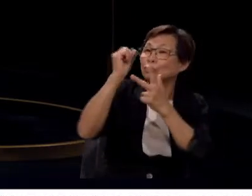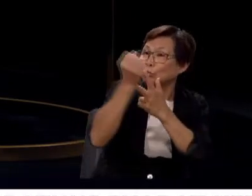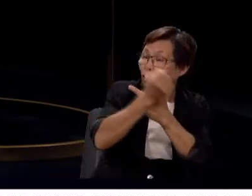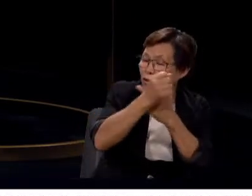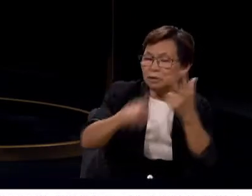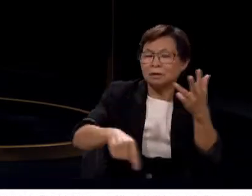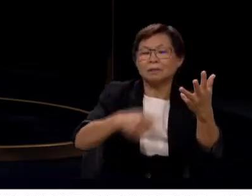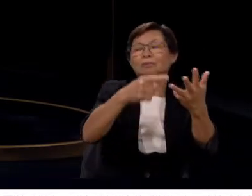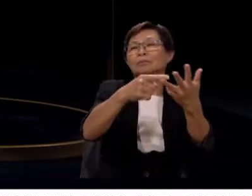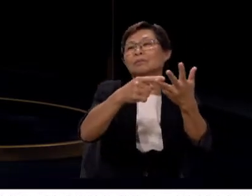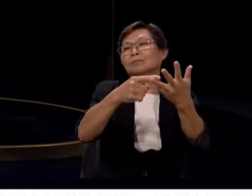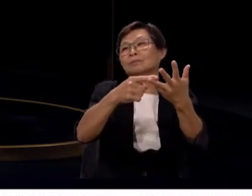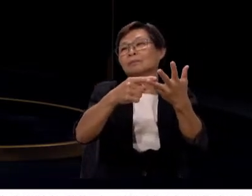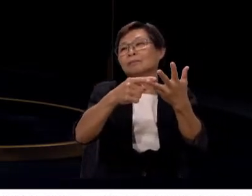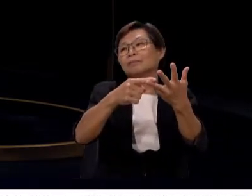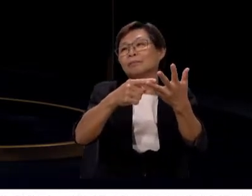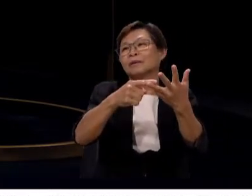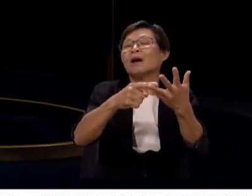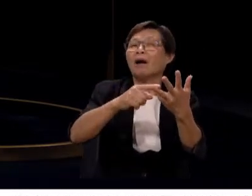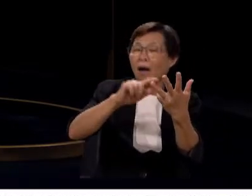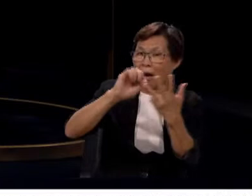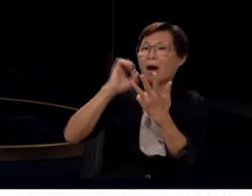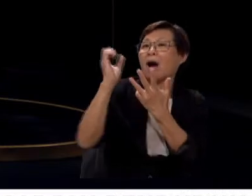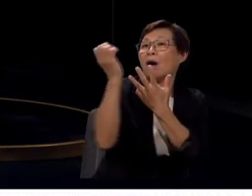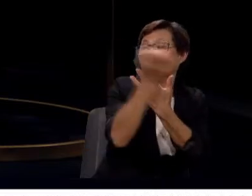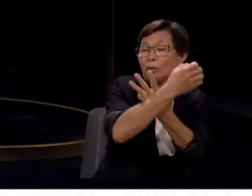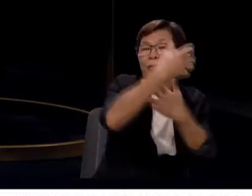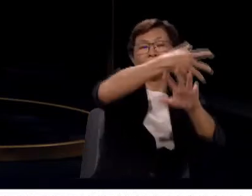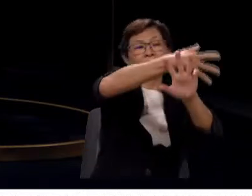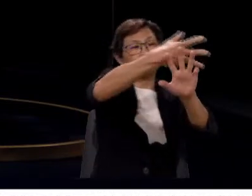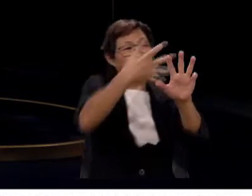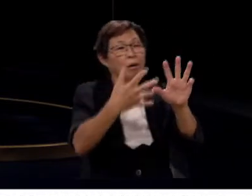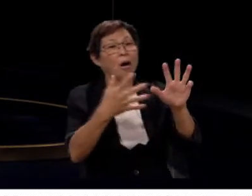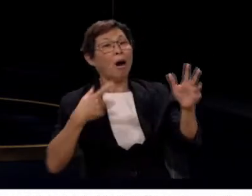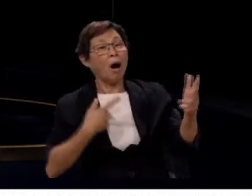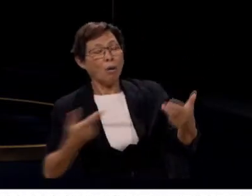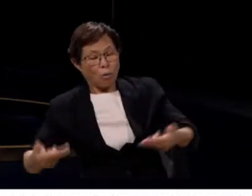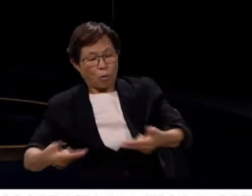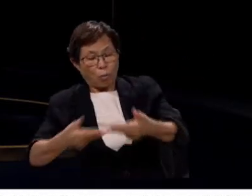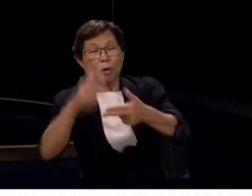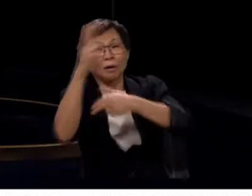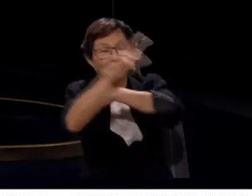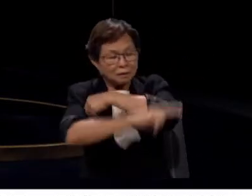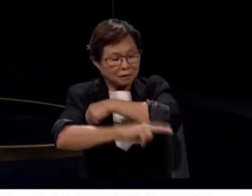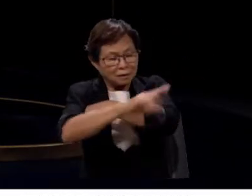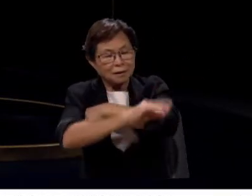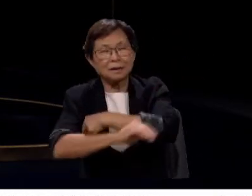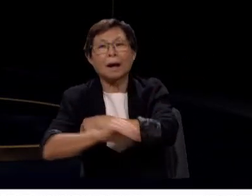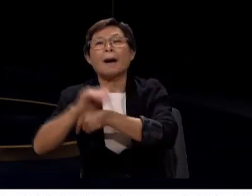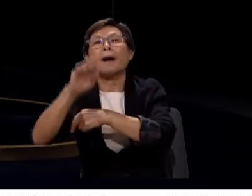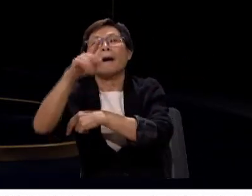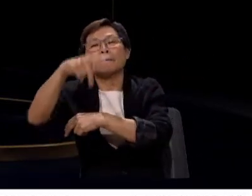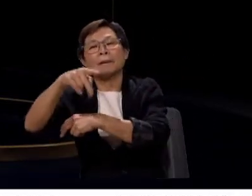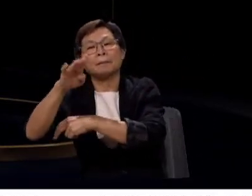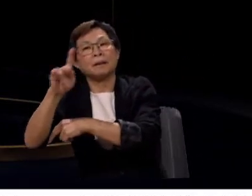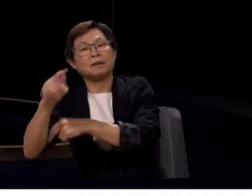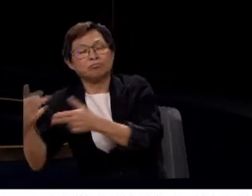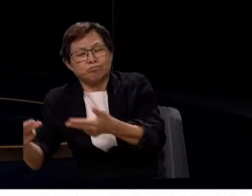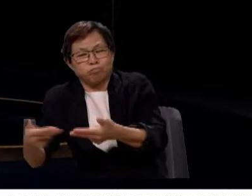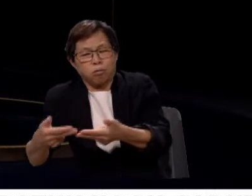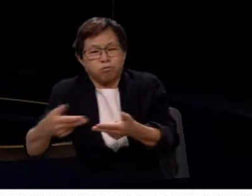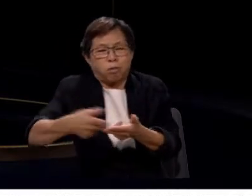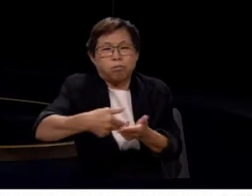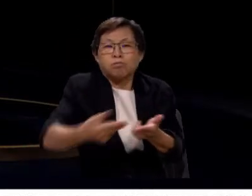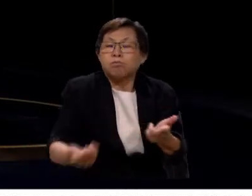impact dan juga segi-segi and barometric dan bagaimana kita anu bukan dengan kajian negeri dan juga medis kejar-kejar tempat tadi